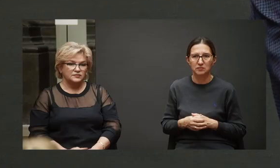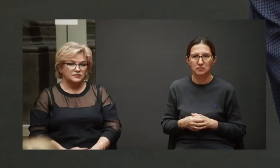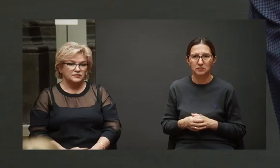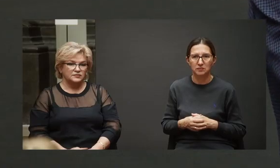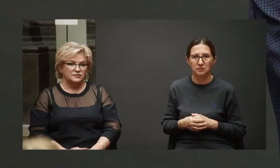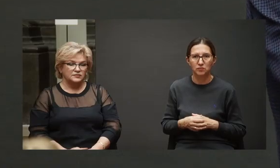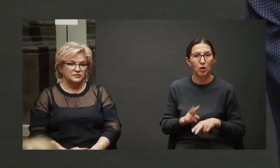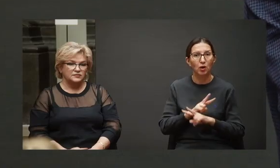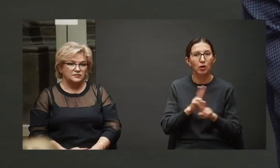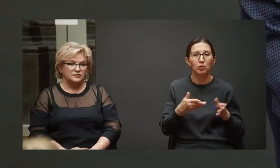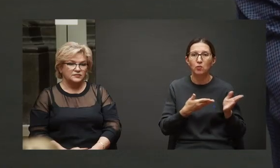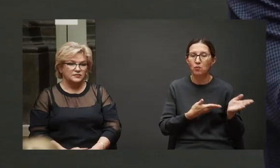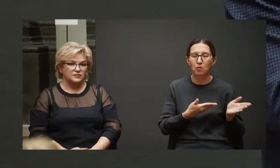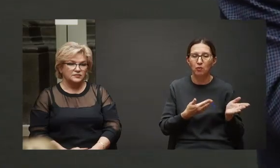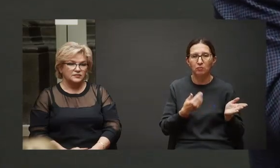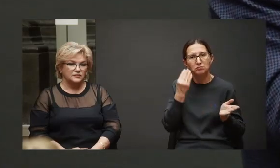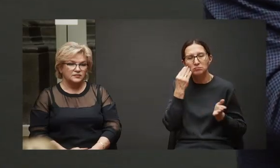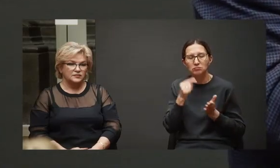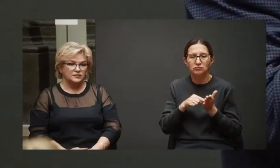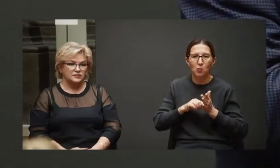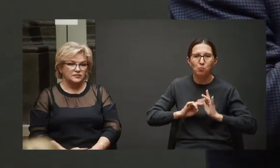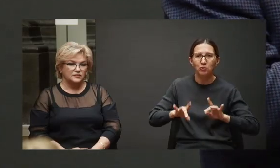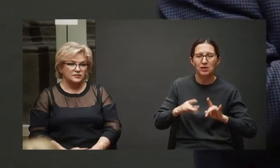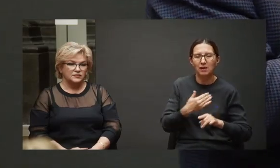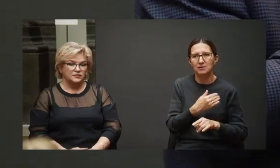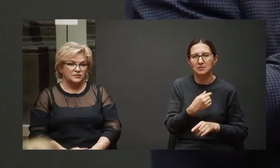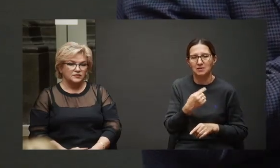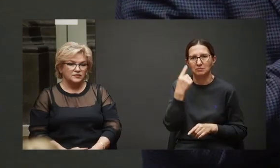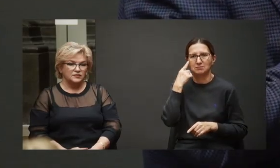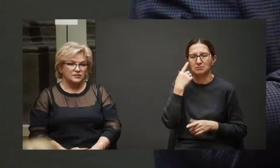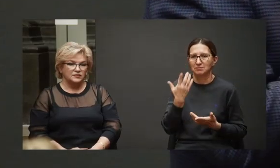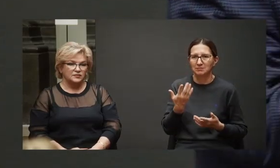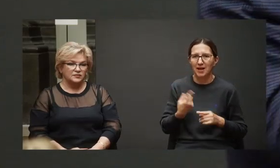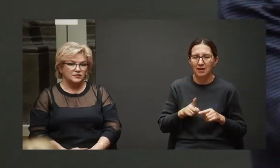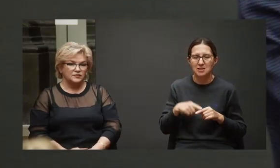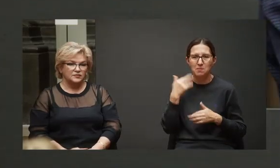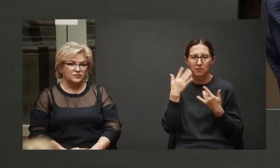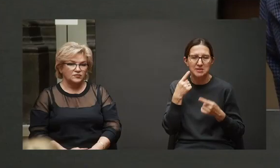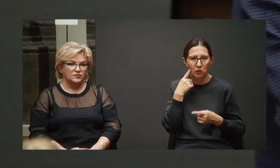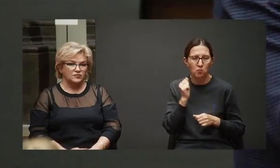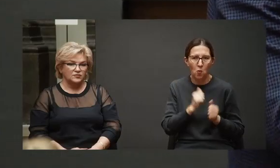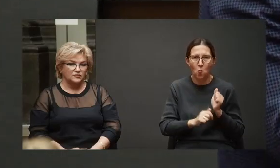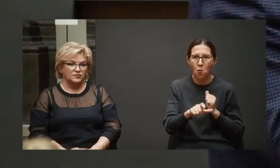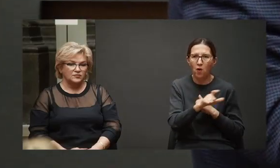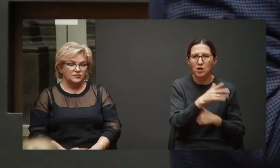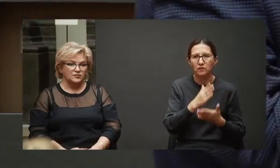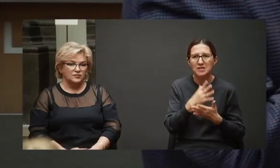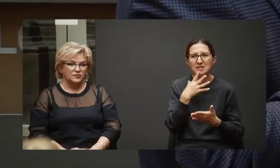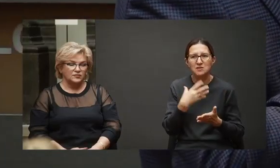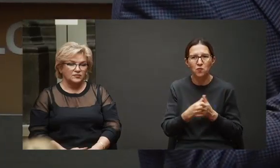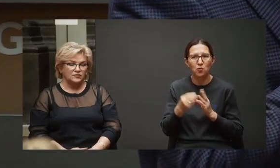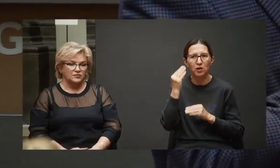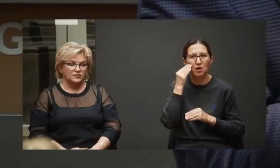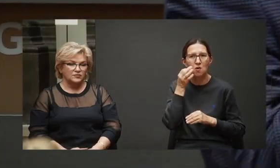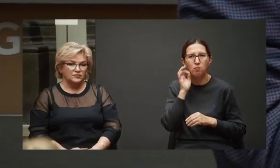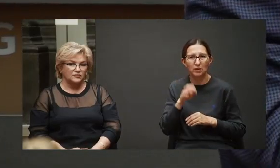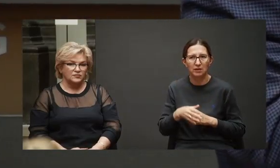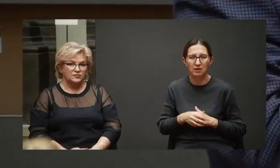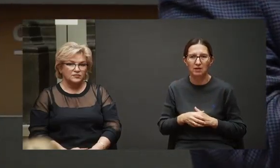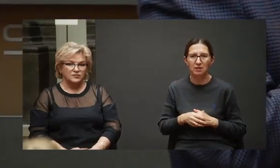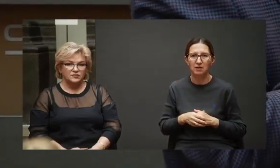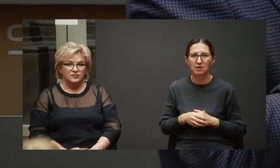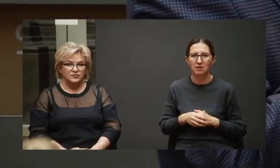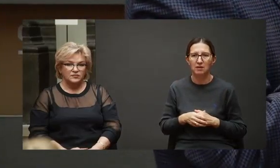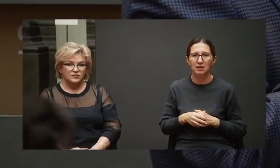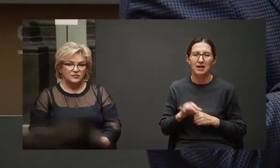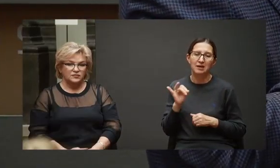Ну, кто, коллеги, поделится наболевшим, потому что я думаю, что у каждого есть свой опыт и